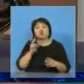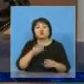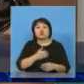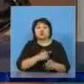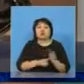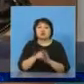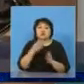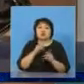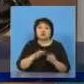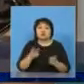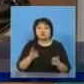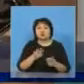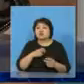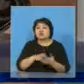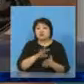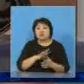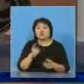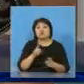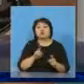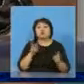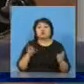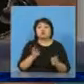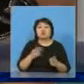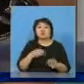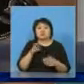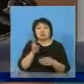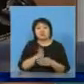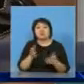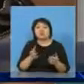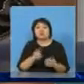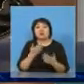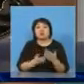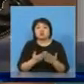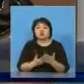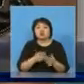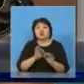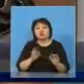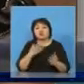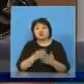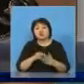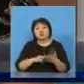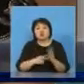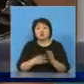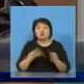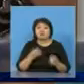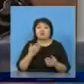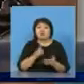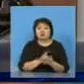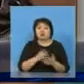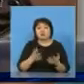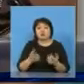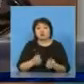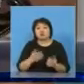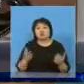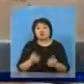хочет начать свое дело, нужно не бояться. Первое, что необходимо, сходить и получить консультацию, рассказать о своих планах, и вы обязательно